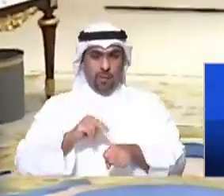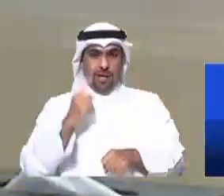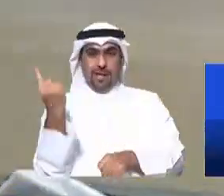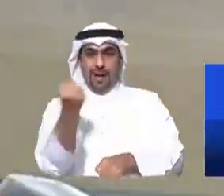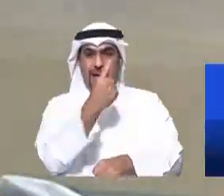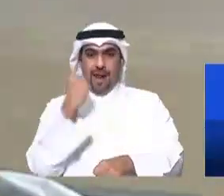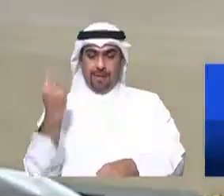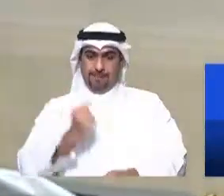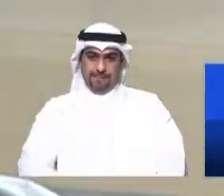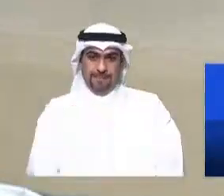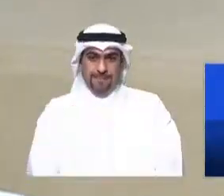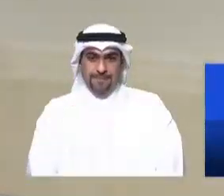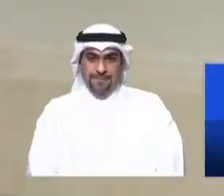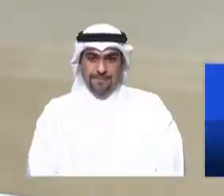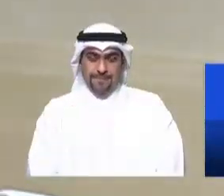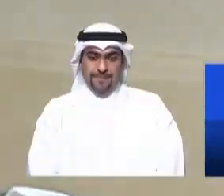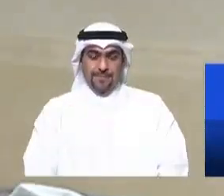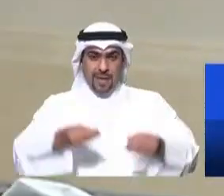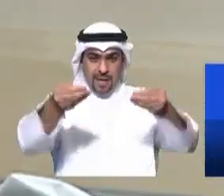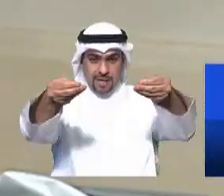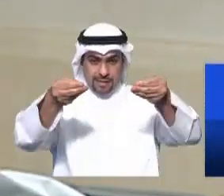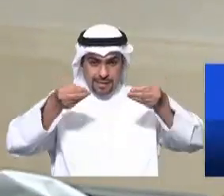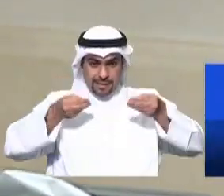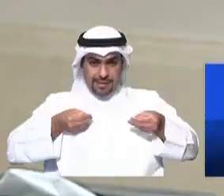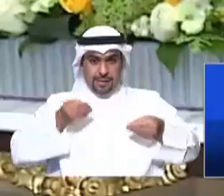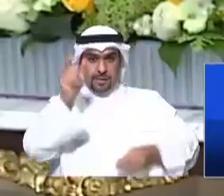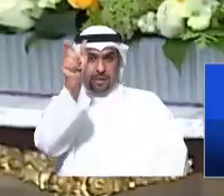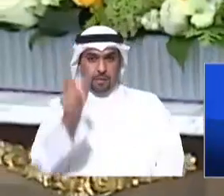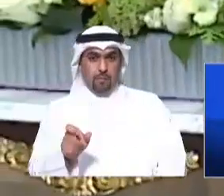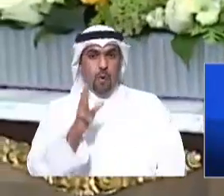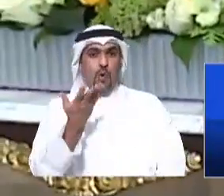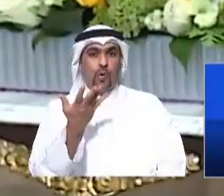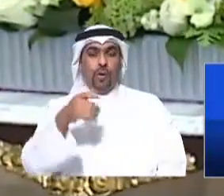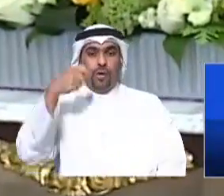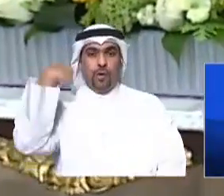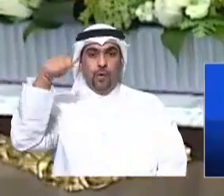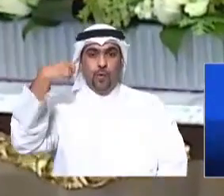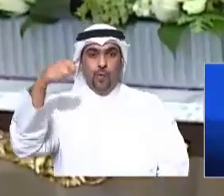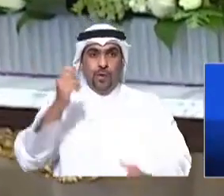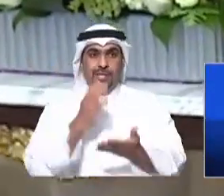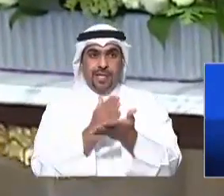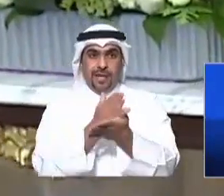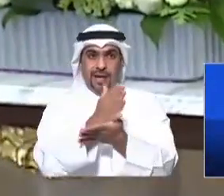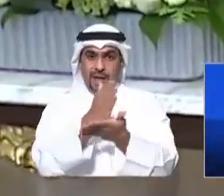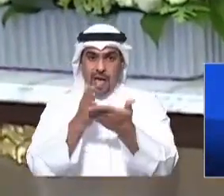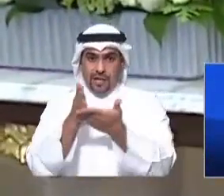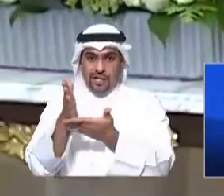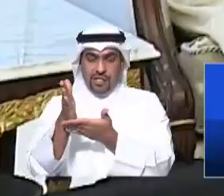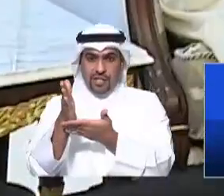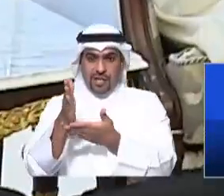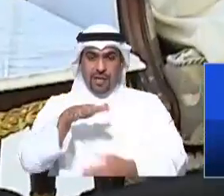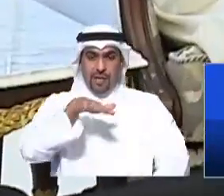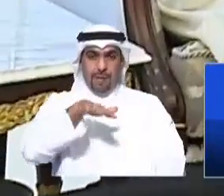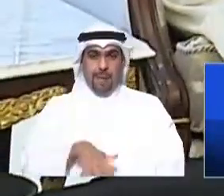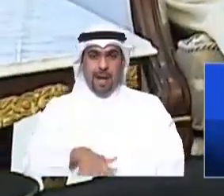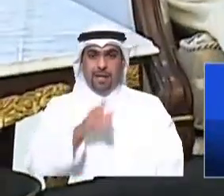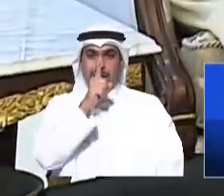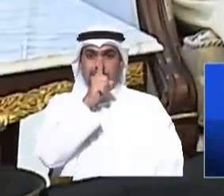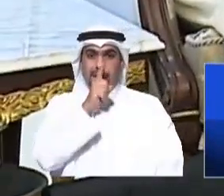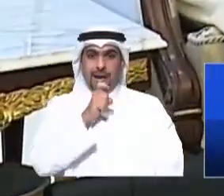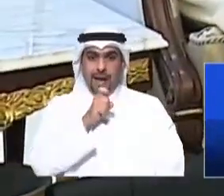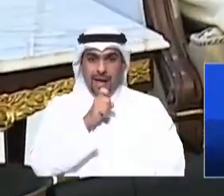والدولية. وقام بتسليم الرسالة لسمو حفظه الله نائب رئيس مجلس الوزراء ووزير الخارجية بدولة قطر